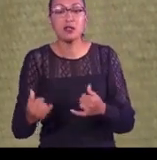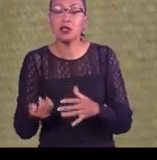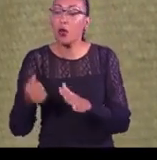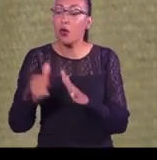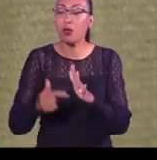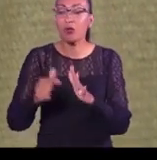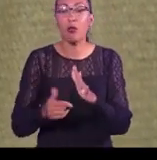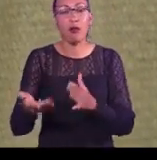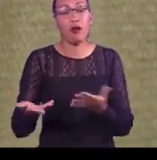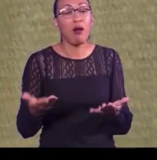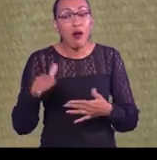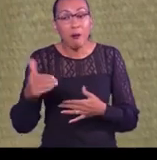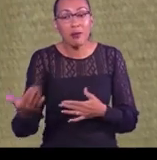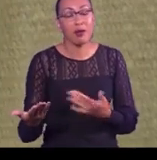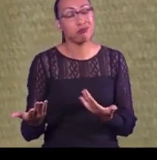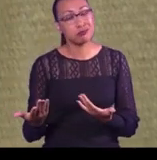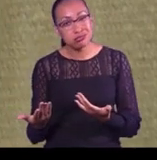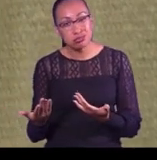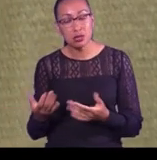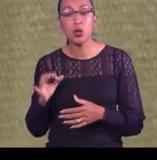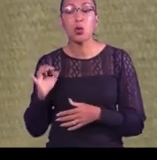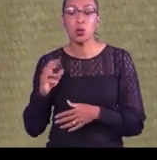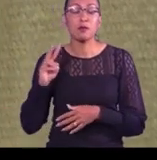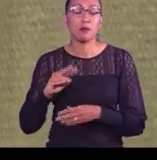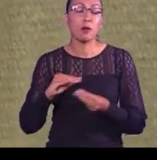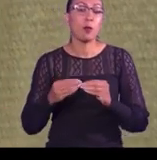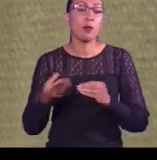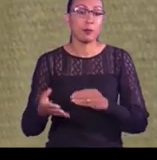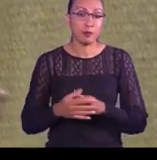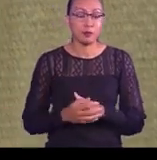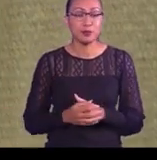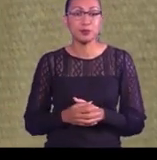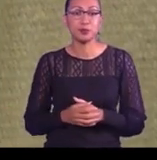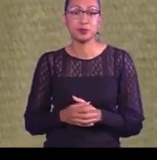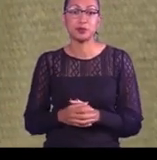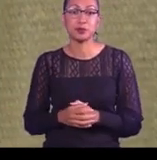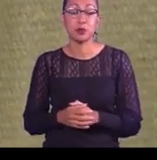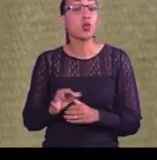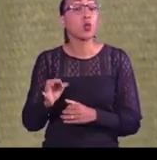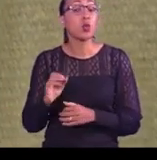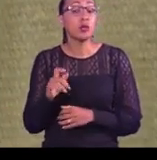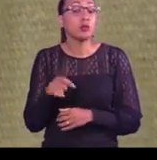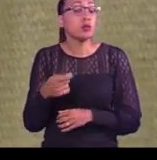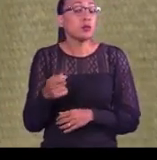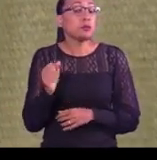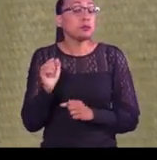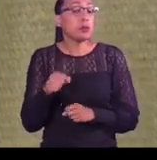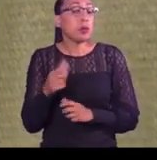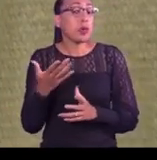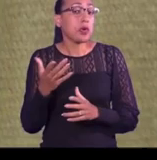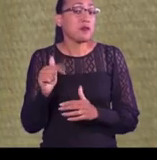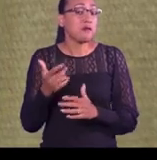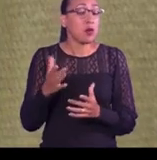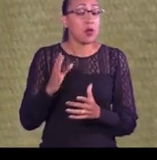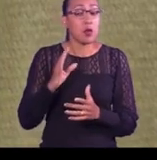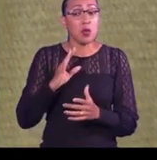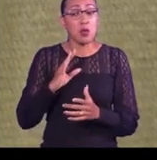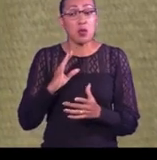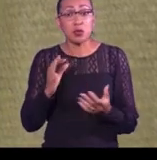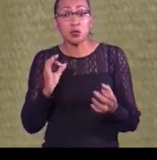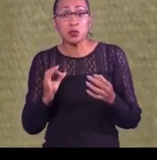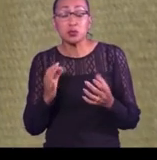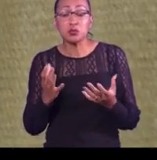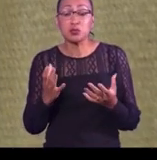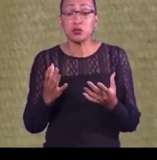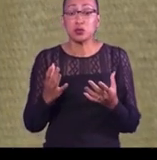par le gouvernement. Donc, il y a un vrai problème. Alors, bien sûr, on peut essayer de dire qu'il faut trouver une formule pour répondre à une